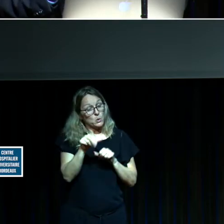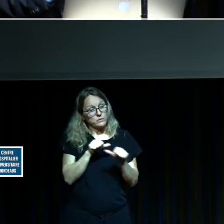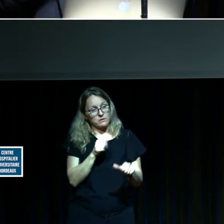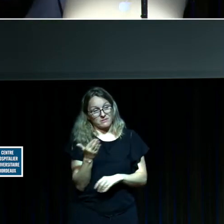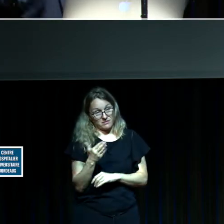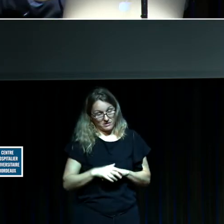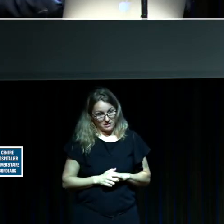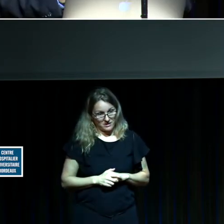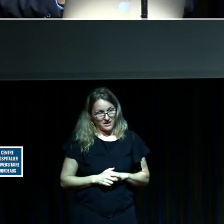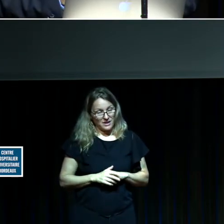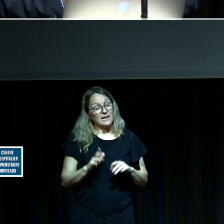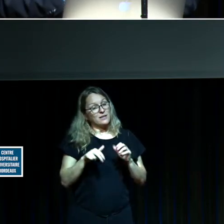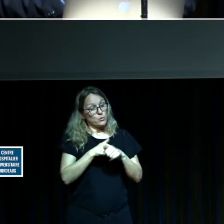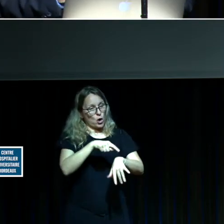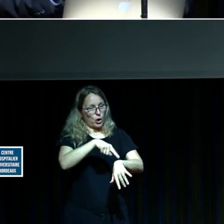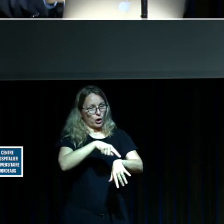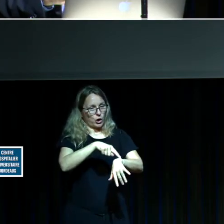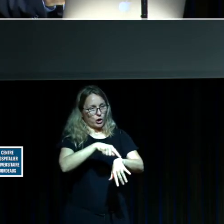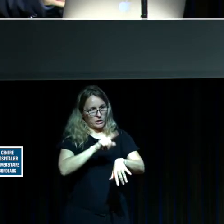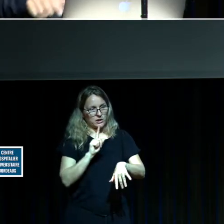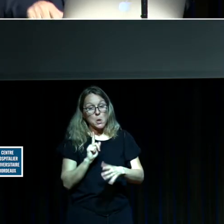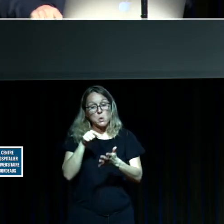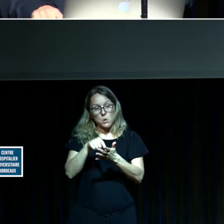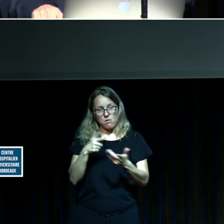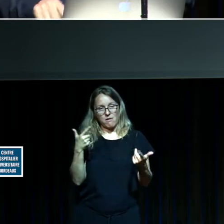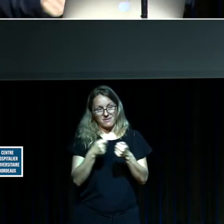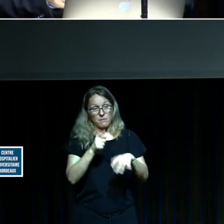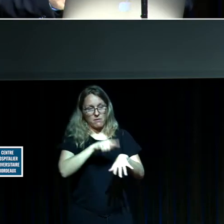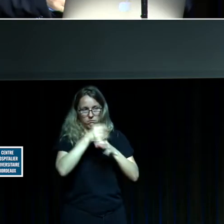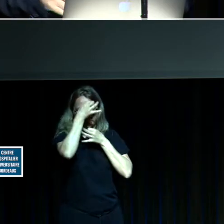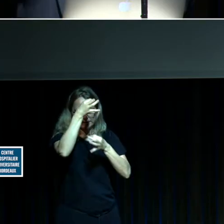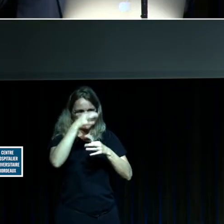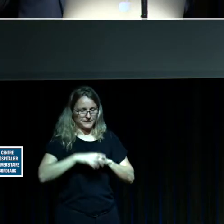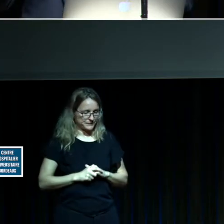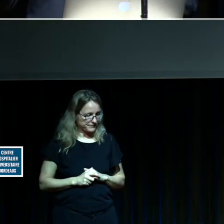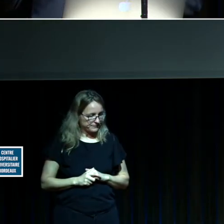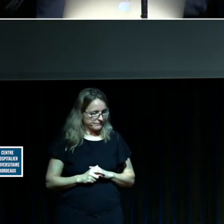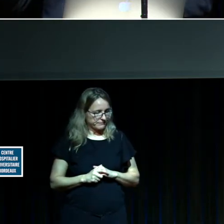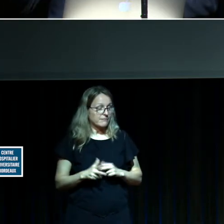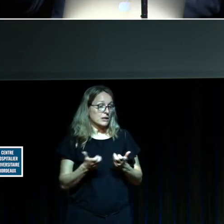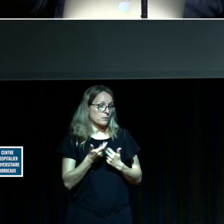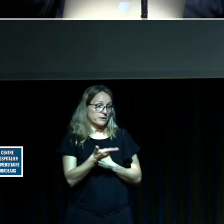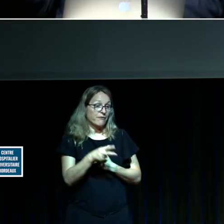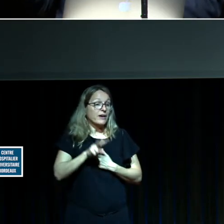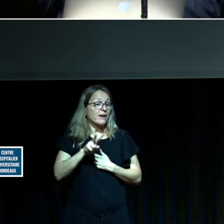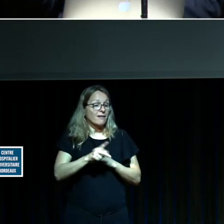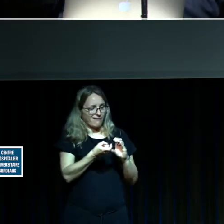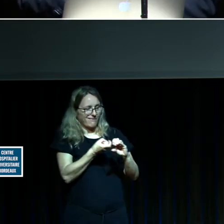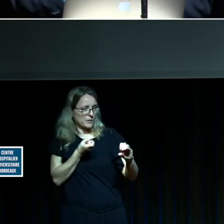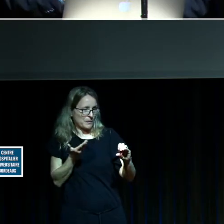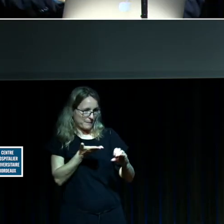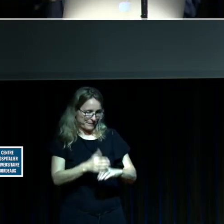encore, que le patient arrive au bon endroit et dans les délais. Alors, une illustration de, en vrai, ce que c'est.